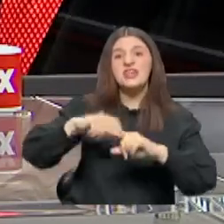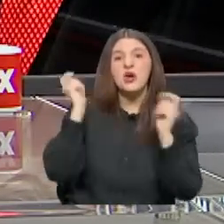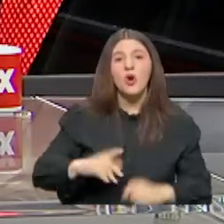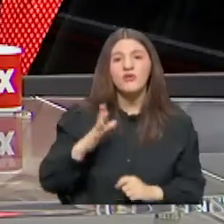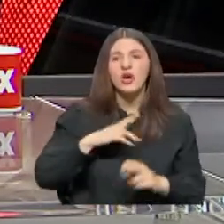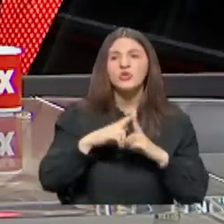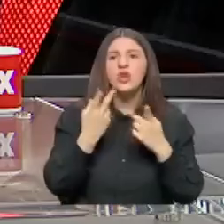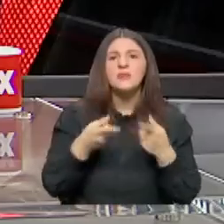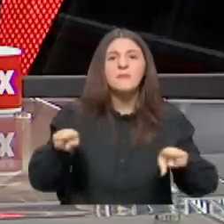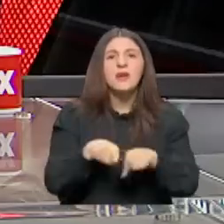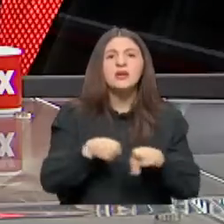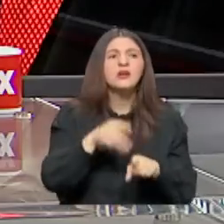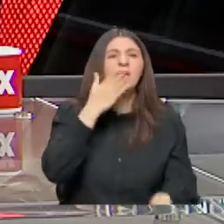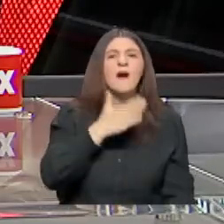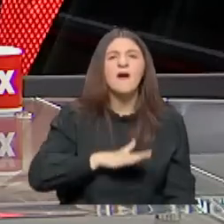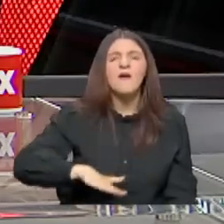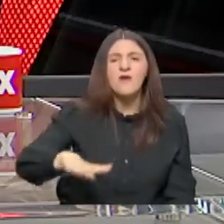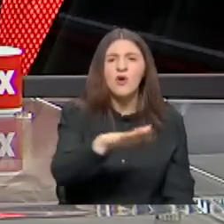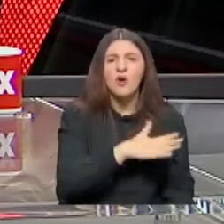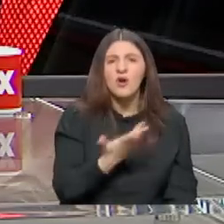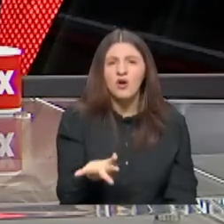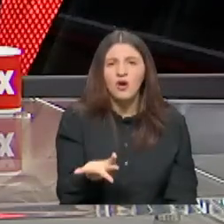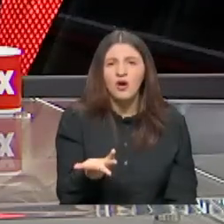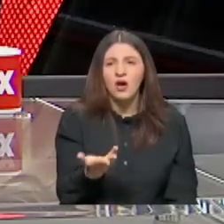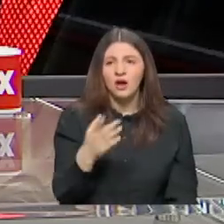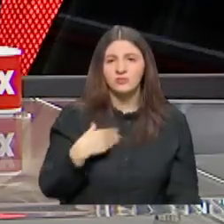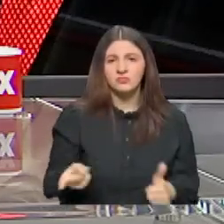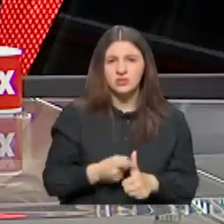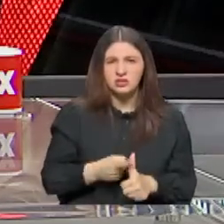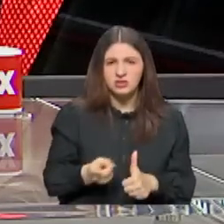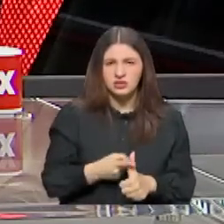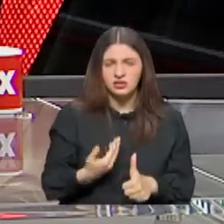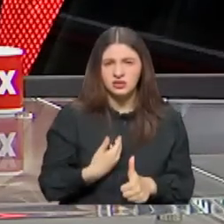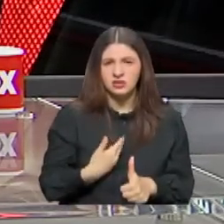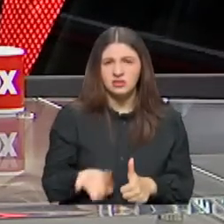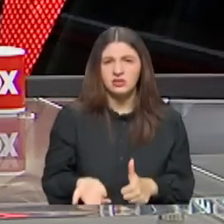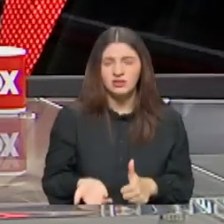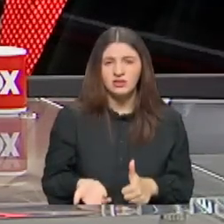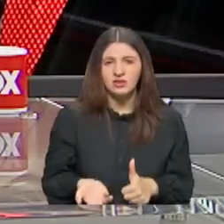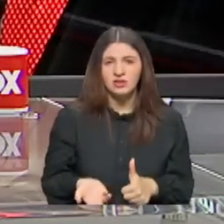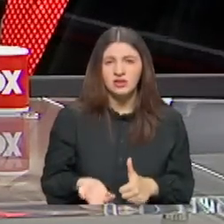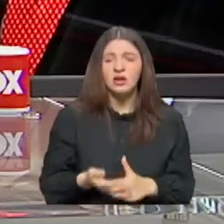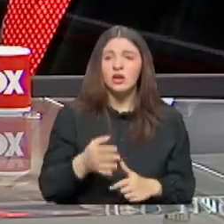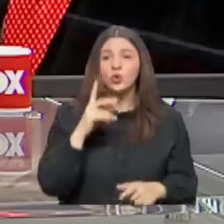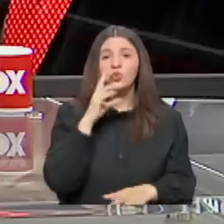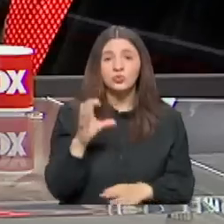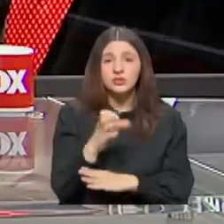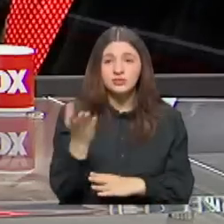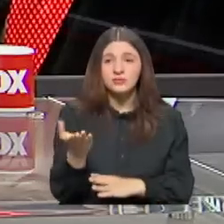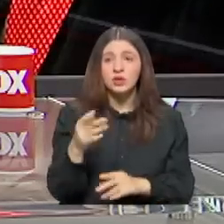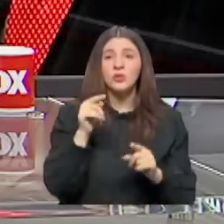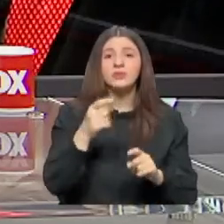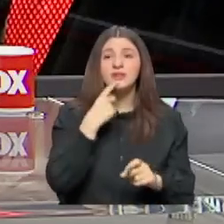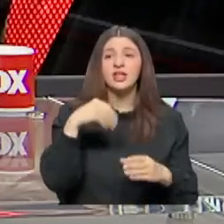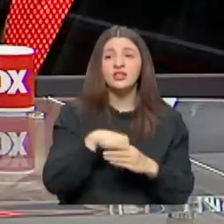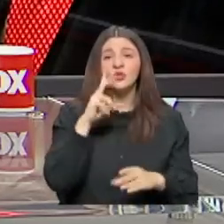Dünyada bir eşi yok. Birinci sıradayız. Turizm, bu